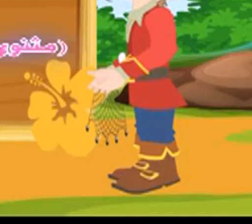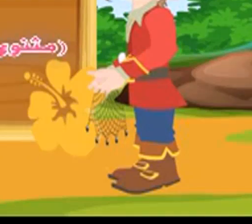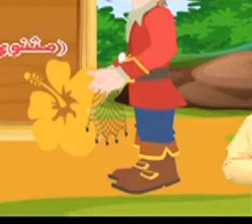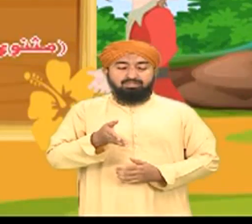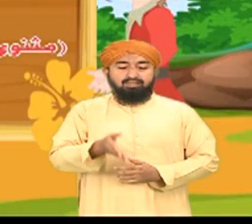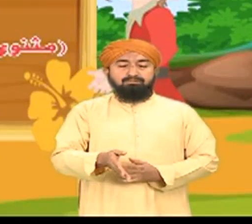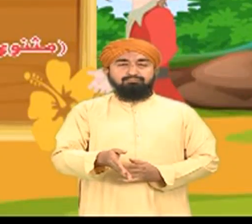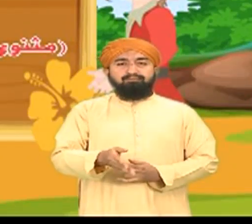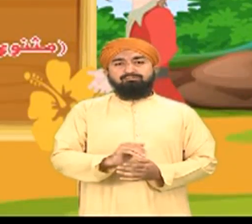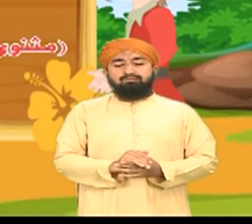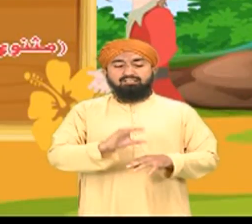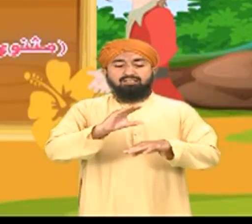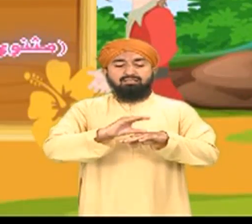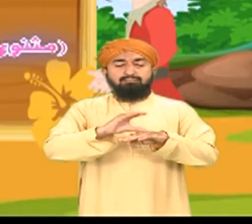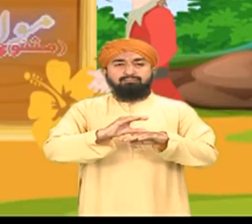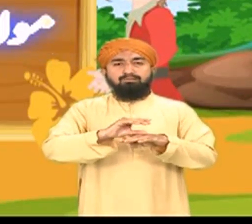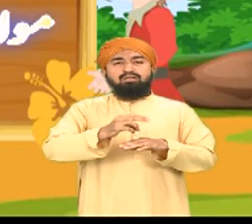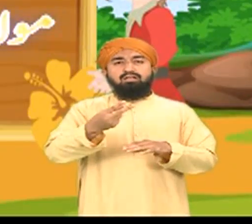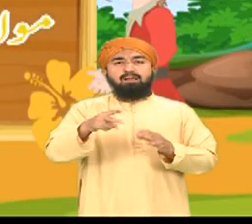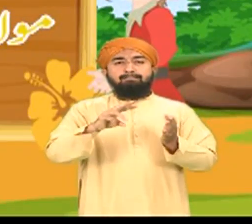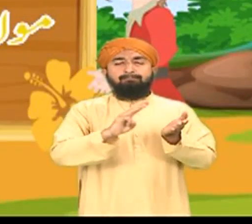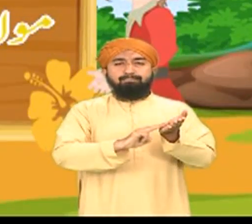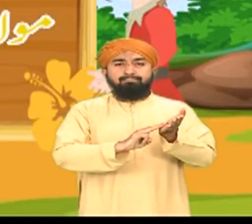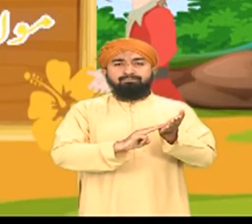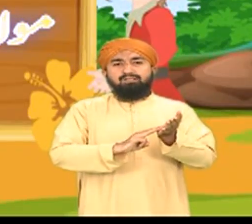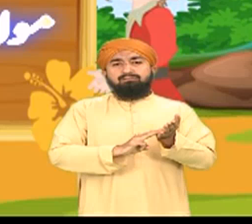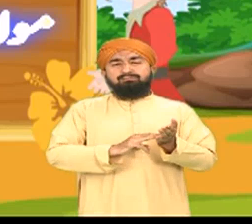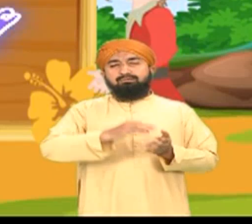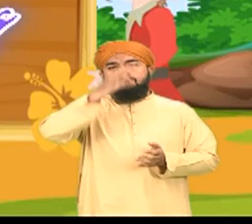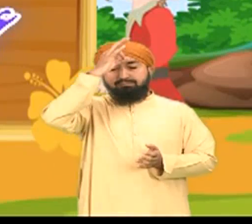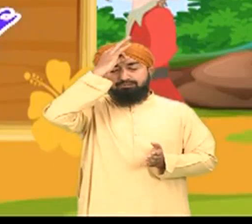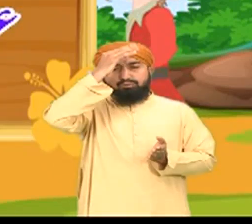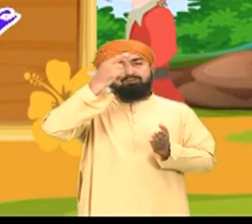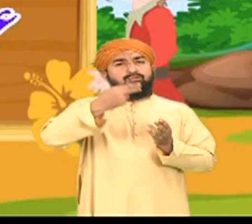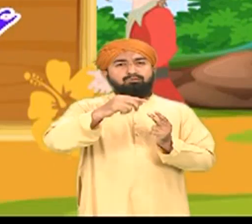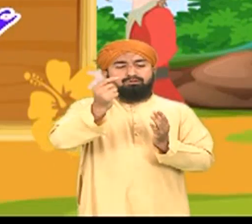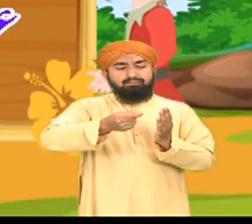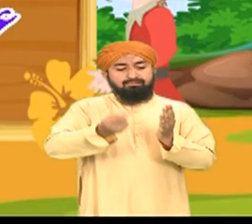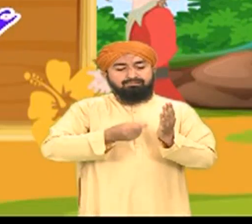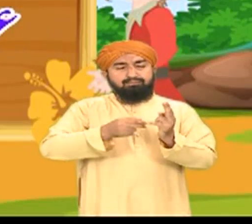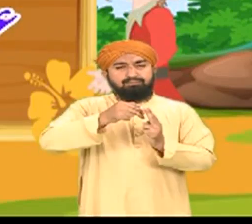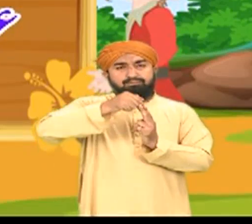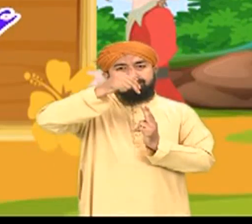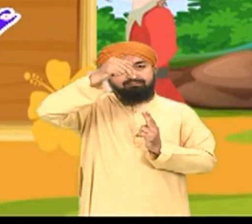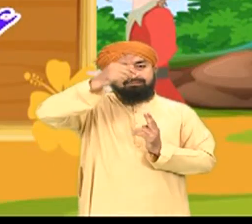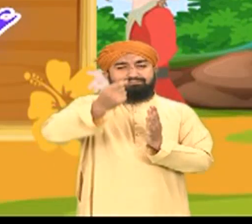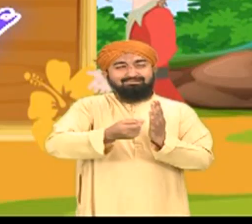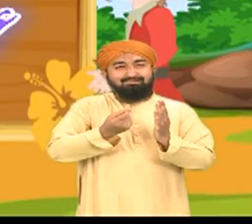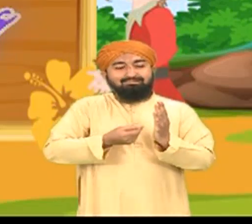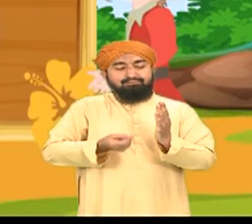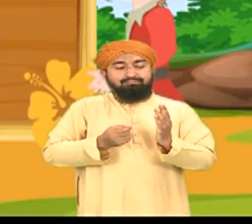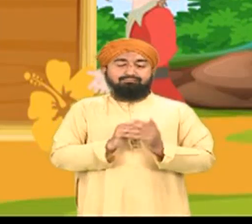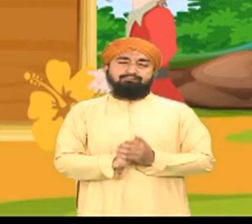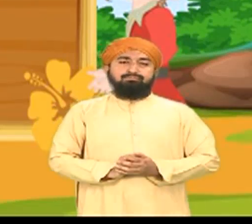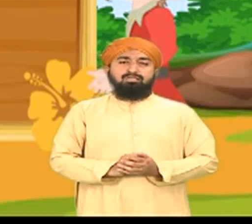یہ مثنوی شریف میں مولانا روم علیہ رحمۃ اللہ القیوم نے عبرت کے لیے، سبق کے لیے، درس کے لیے بیان